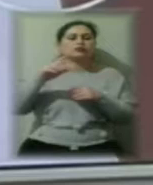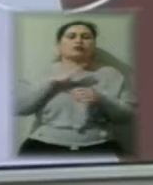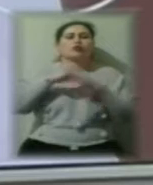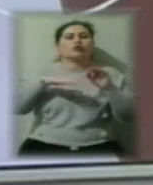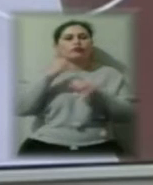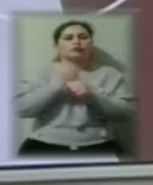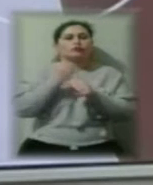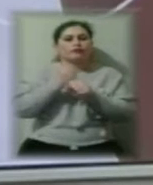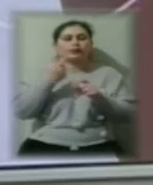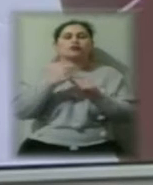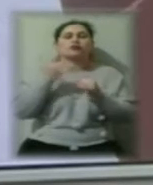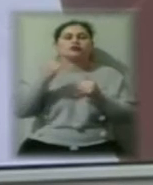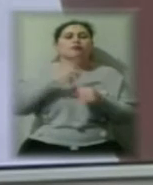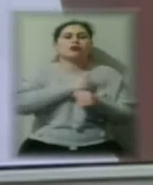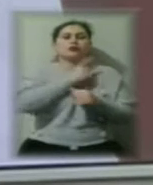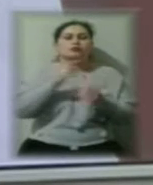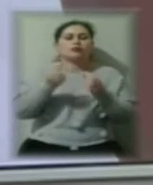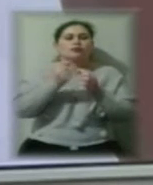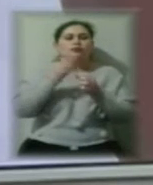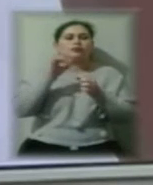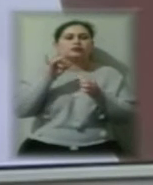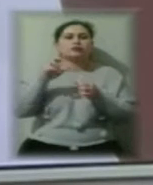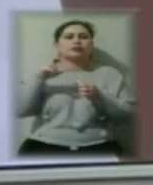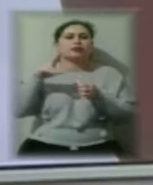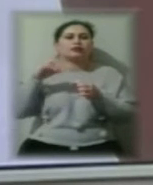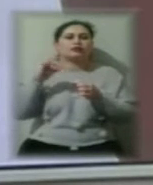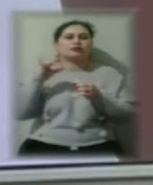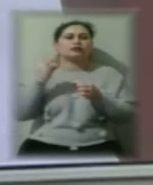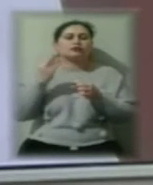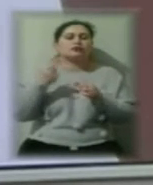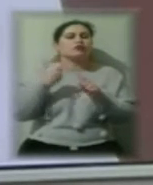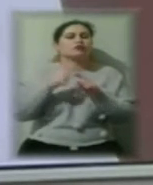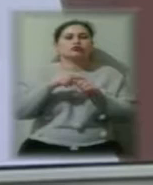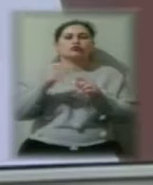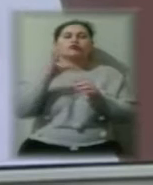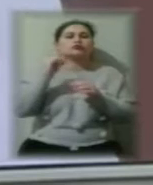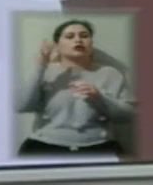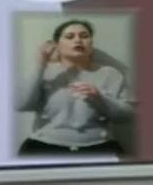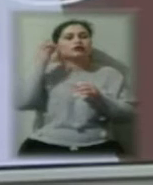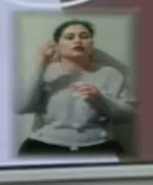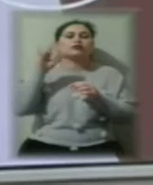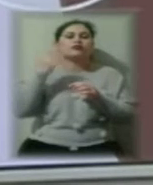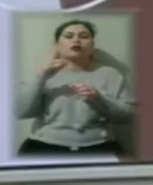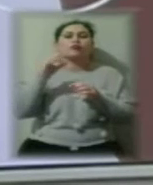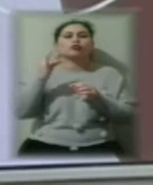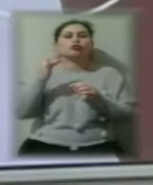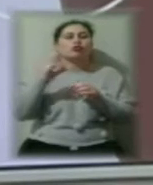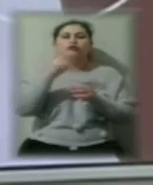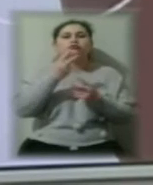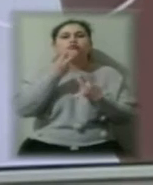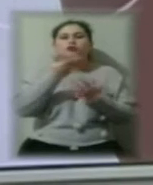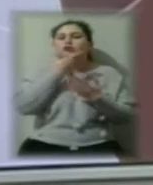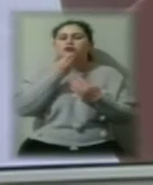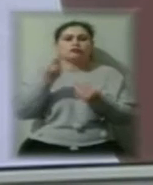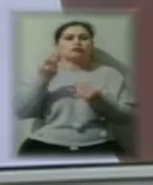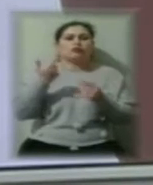проводить майстер-класи з бісероплетіння. Її роботи прикрашають жінок і дівчат в Італії, Португалії, Польщі, Америці. Про це та багато